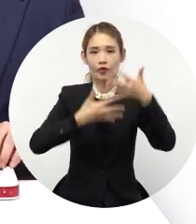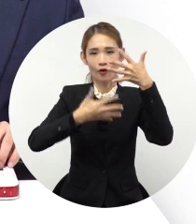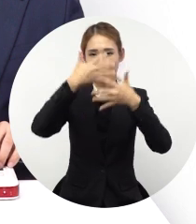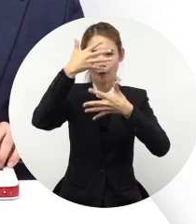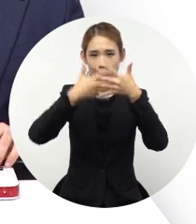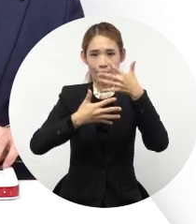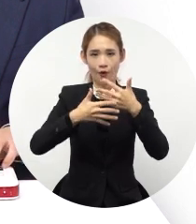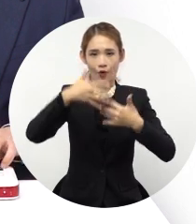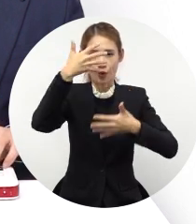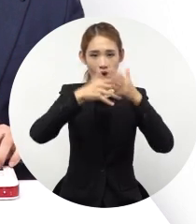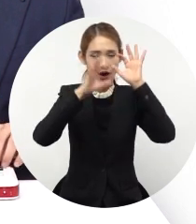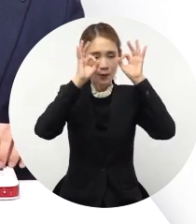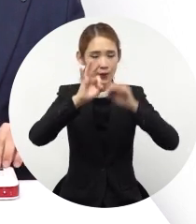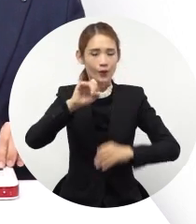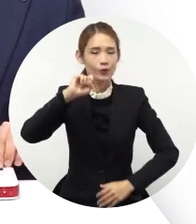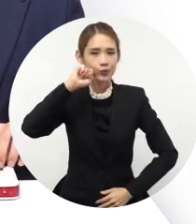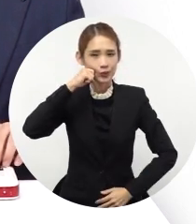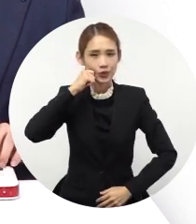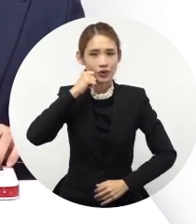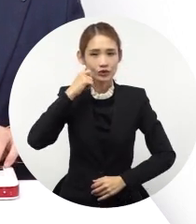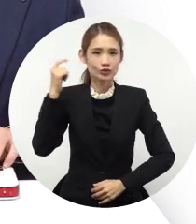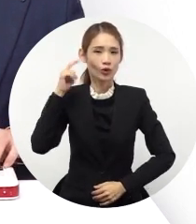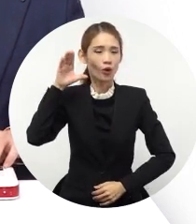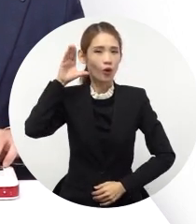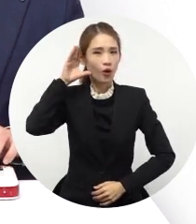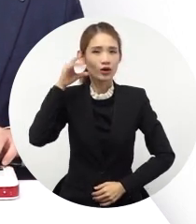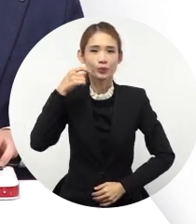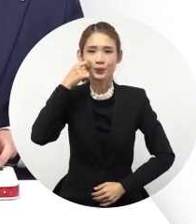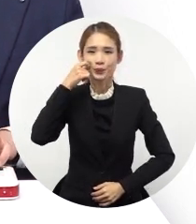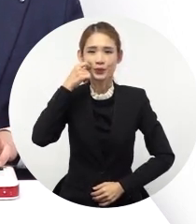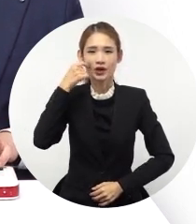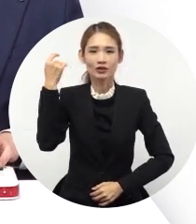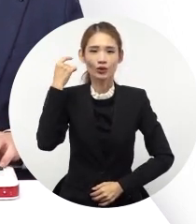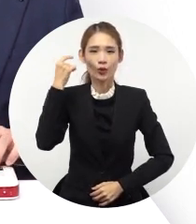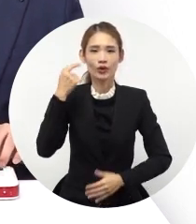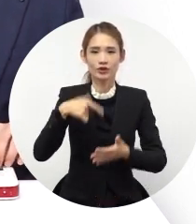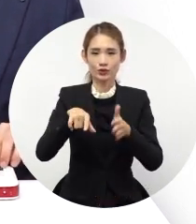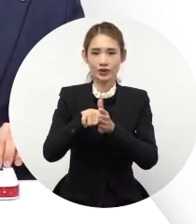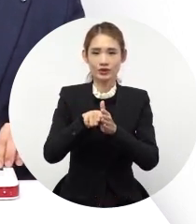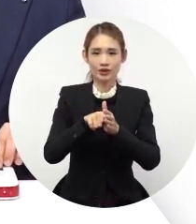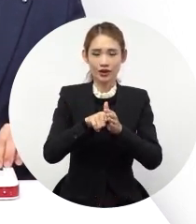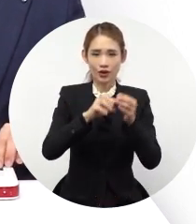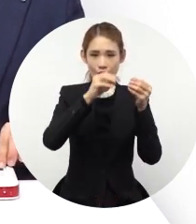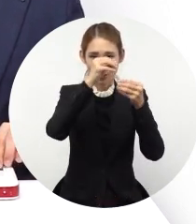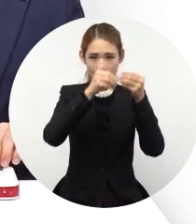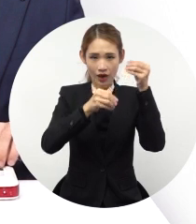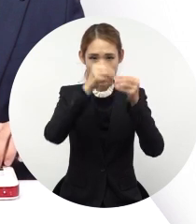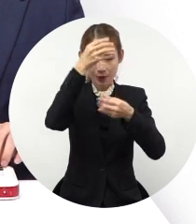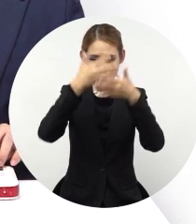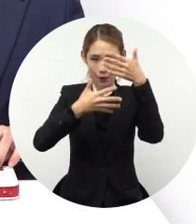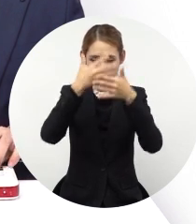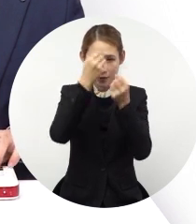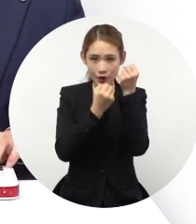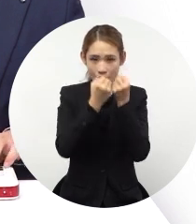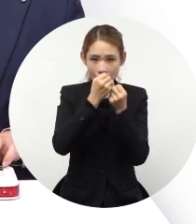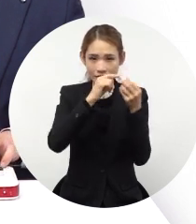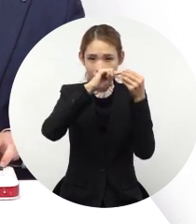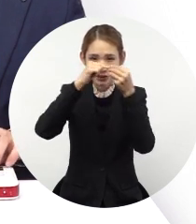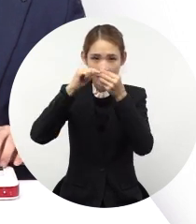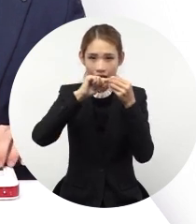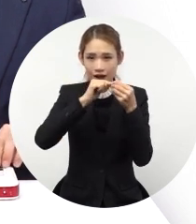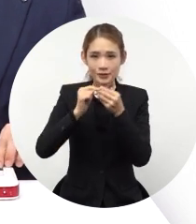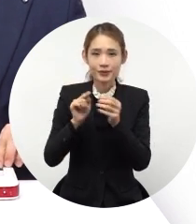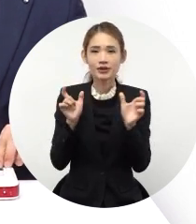얘기하는데요. 화면을 볼 수 없고 소리를 들을 수 없는 사람들도 화면 해설과 한글 자막을 넣어서